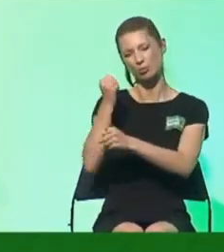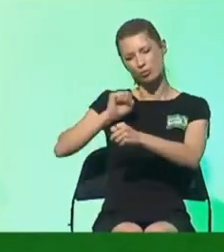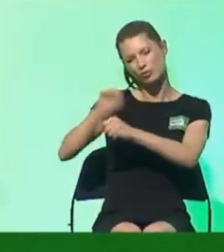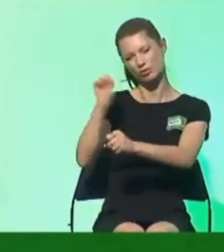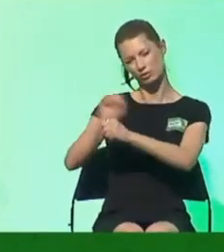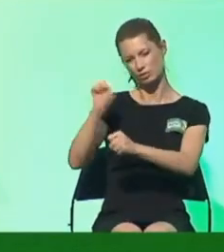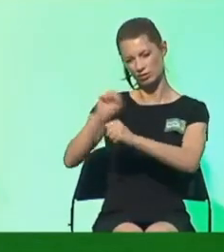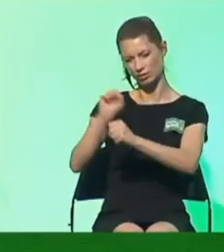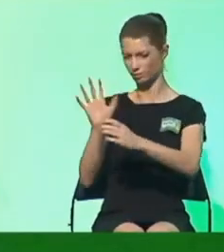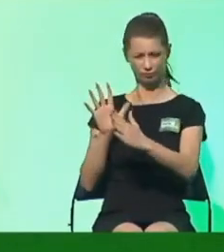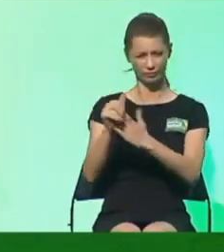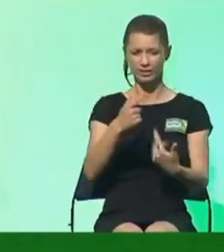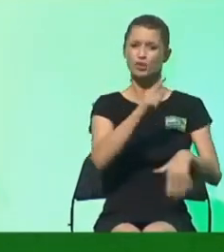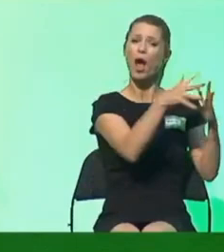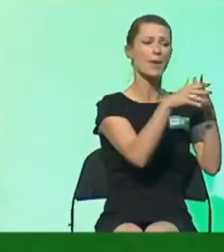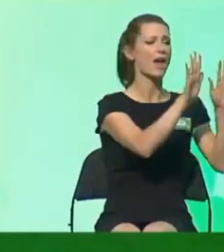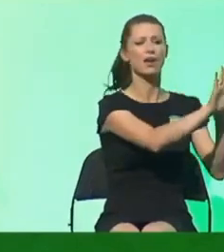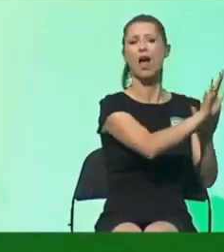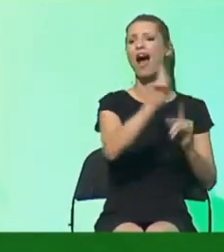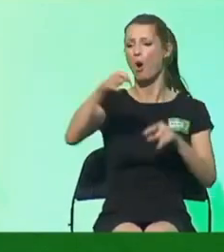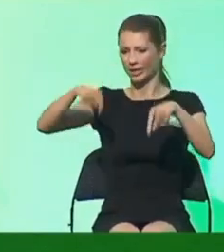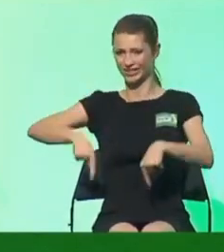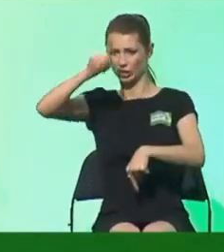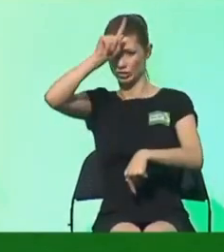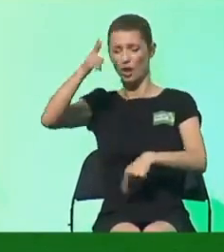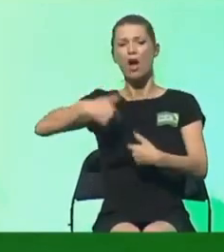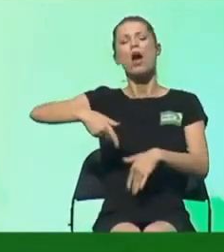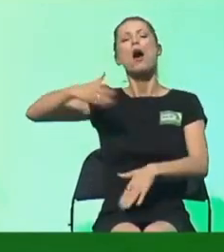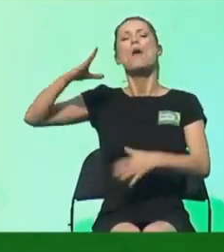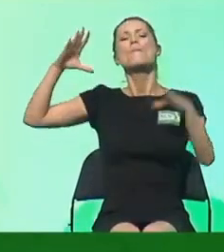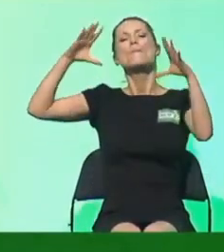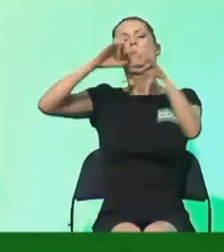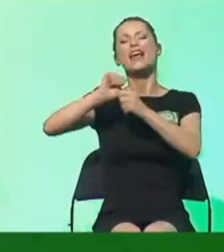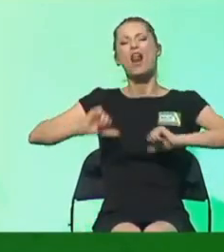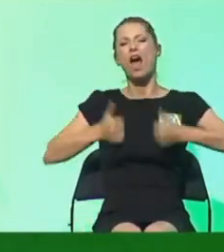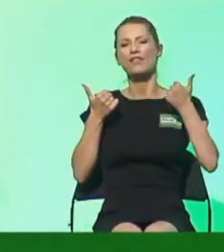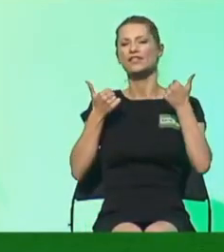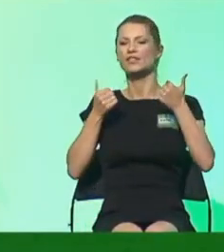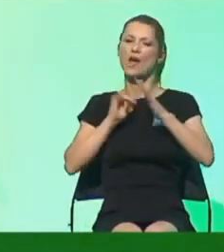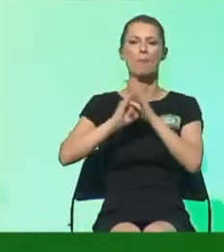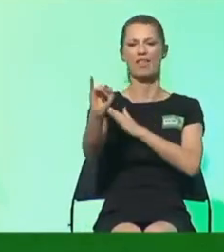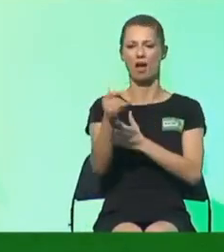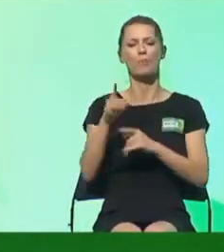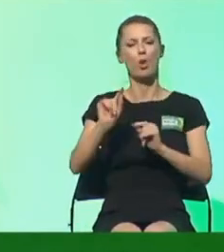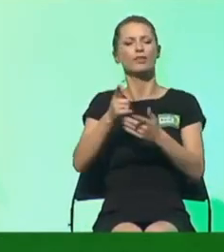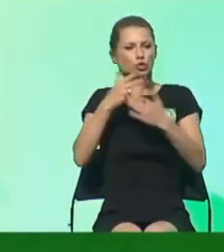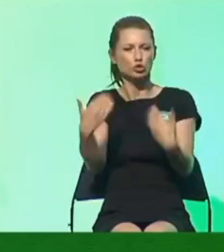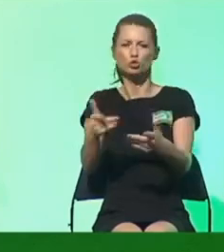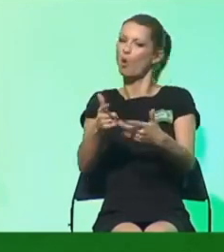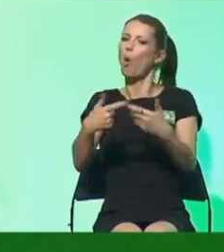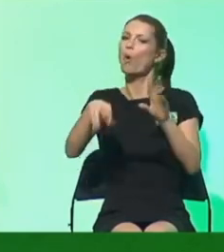nicht nur in den USA, sondern auch hier: Black Lives Matter. Schluss, aus. Und es heißt auch,